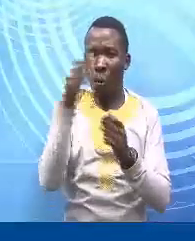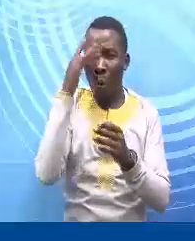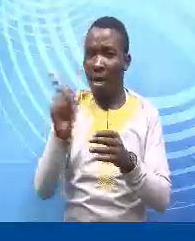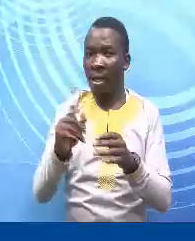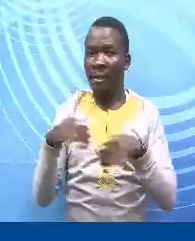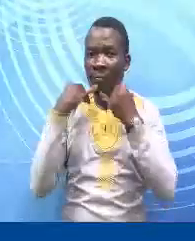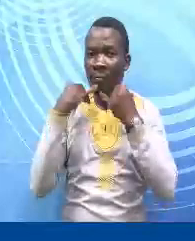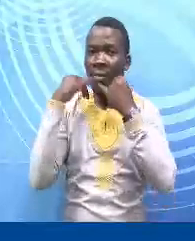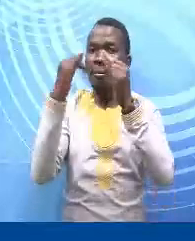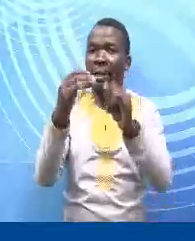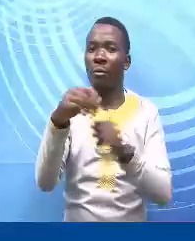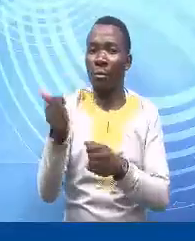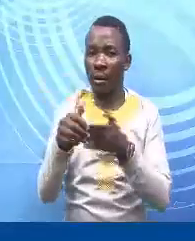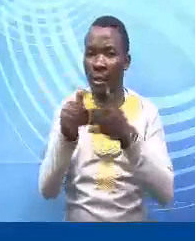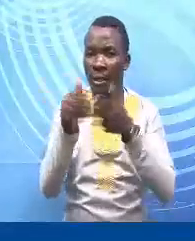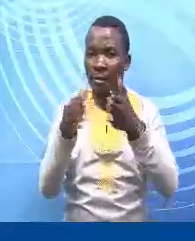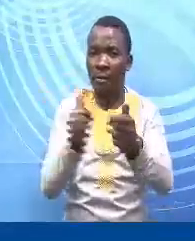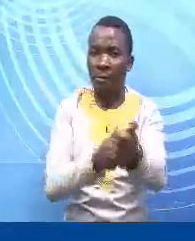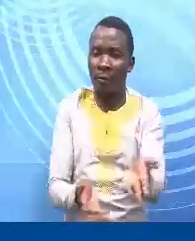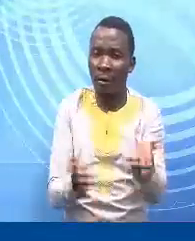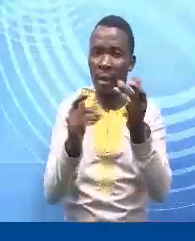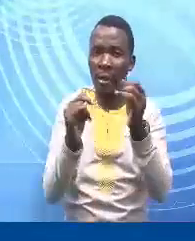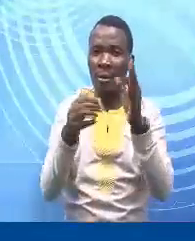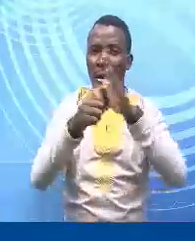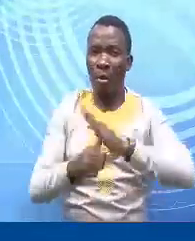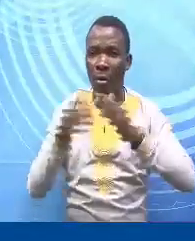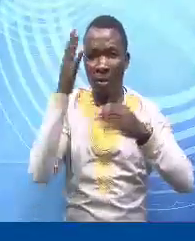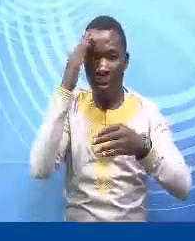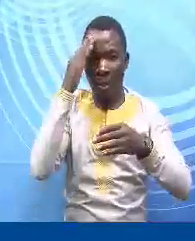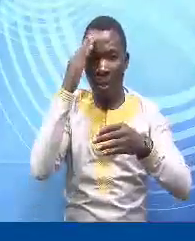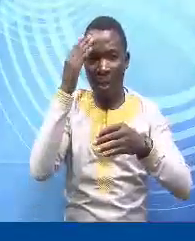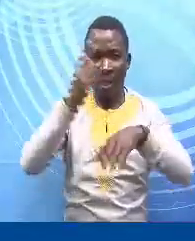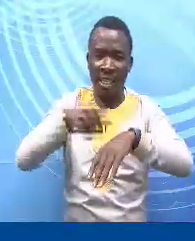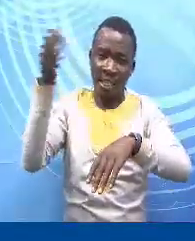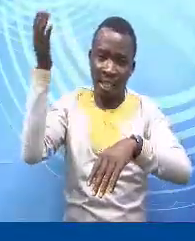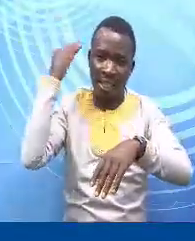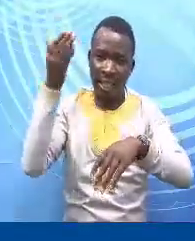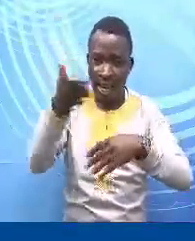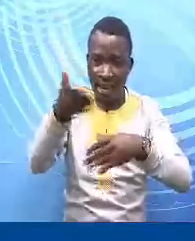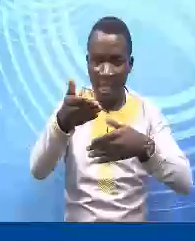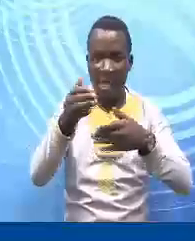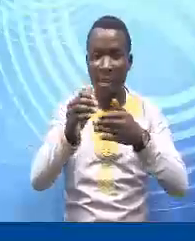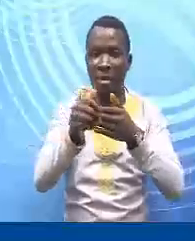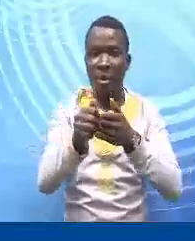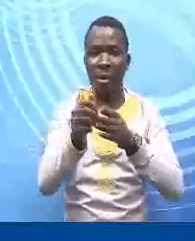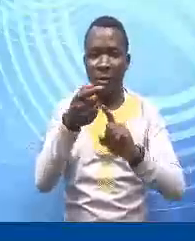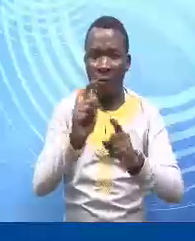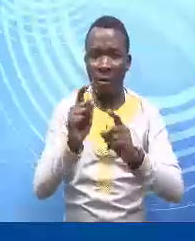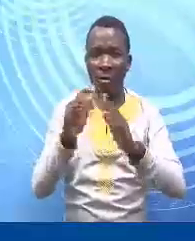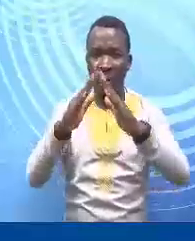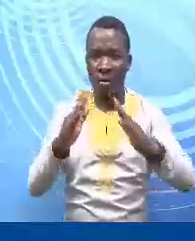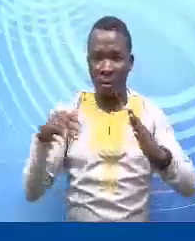buyobozi ngo bubikurikirane niba ahohoterwa nabwo bimenyekane? Ubusinzego ntizihari nk'ubuyobozi kuva ku mudugudu kugera ku